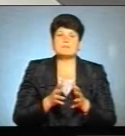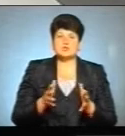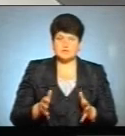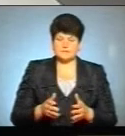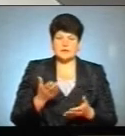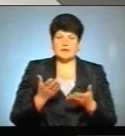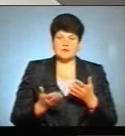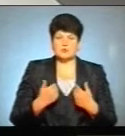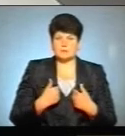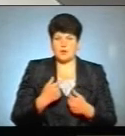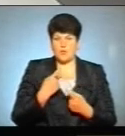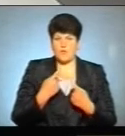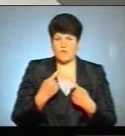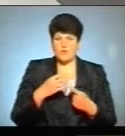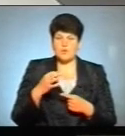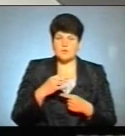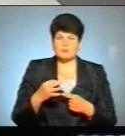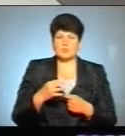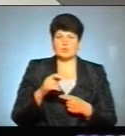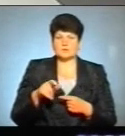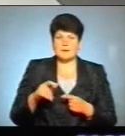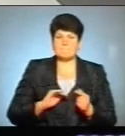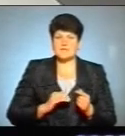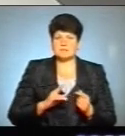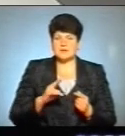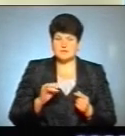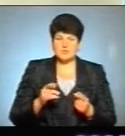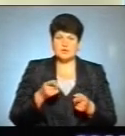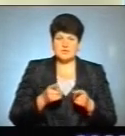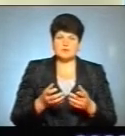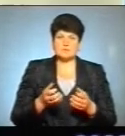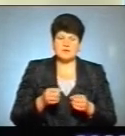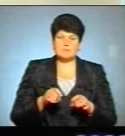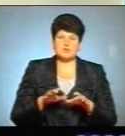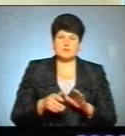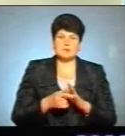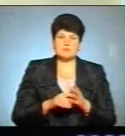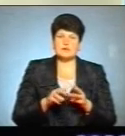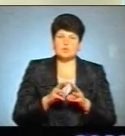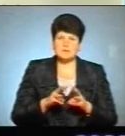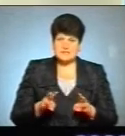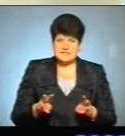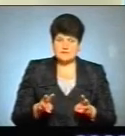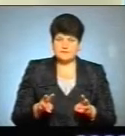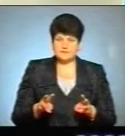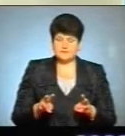ми говоримо про фізичних осіб-підприємців, то дійсно прийнята постанова Кабінету міністрів,